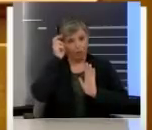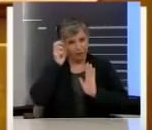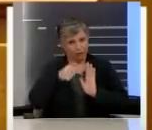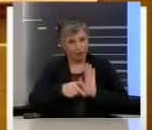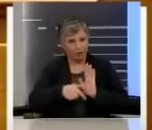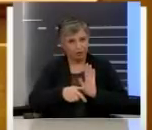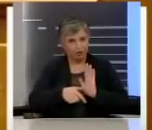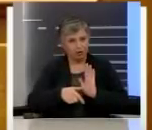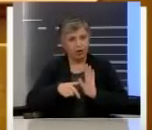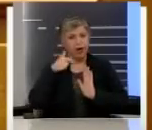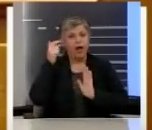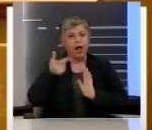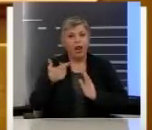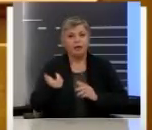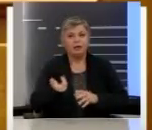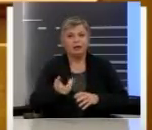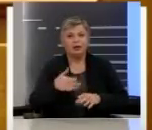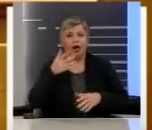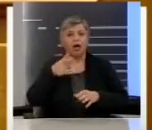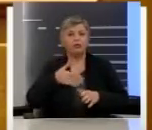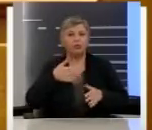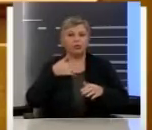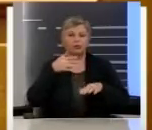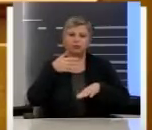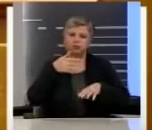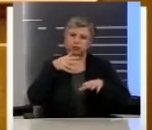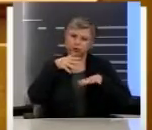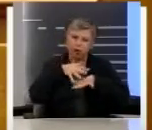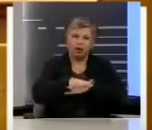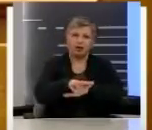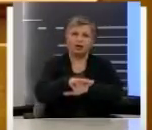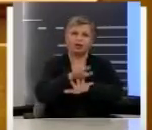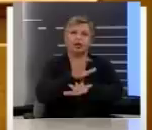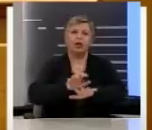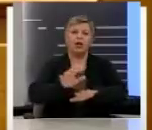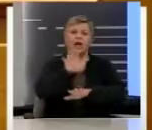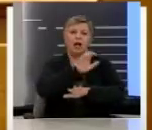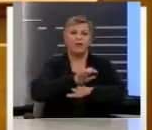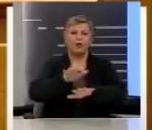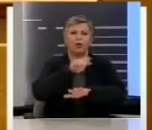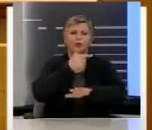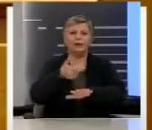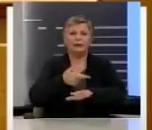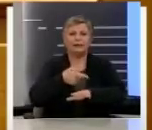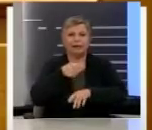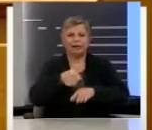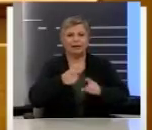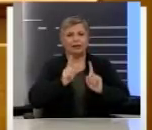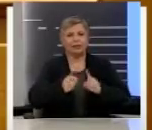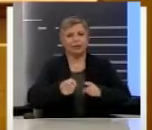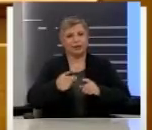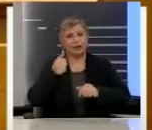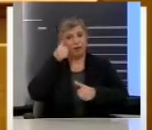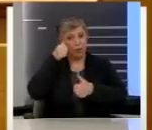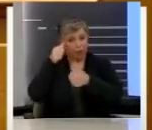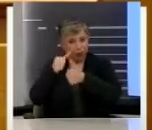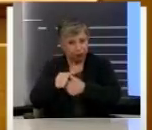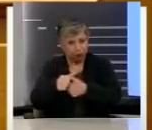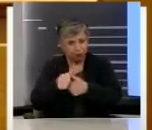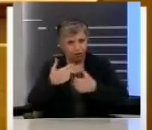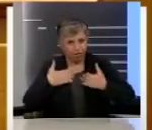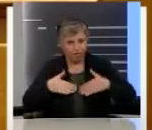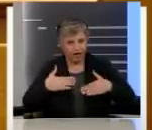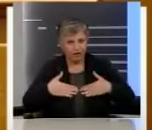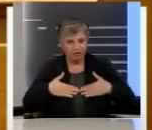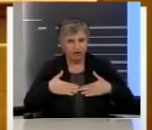τον αναχρονισμό, τον σκοταδισμό για τα δικαιώματα, τότε επιλέγετε τα χειρότερα και στις δύο εκδοχές. Για μας λοιπόν το να